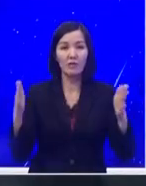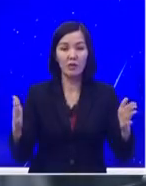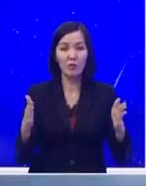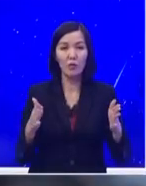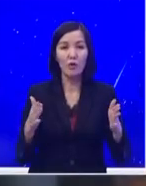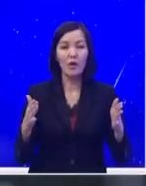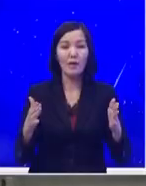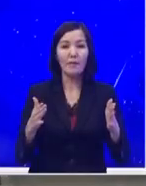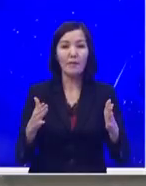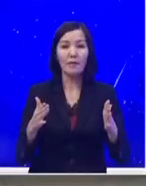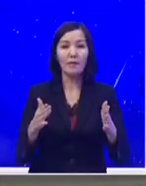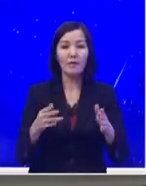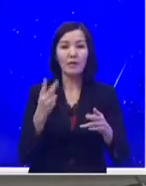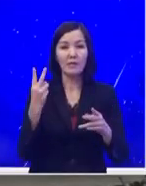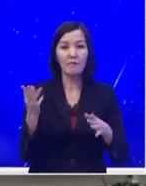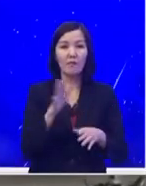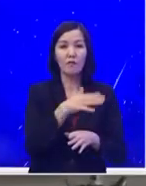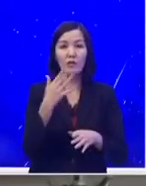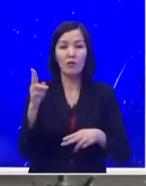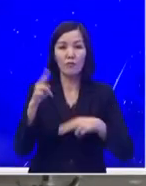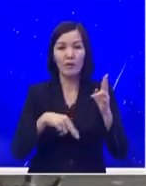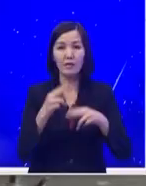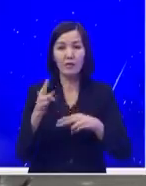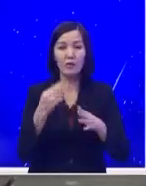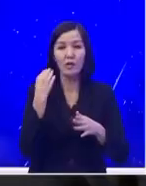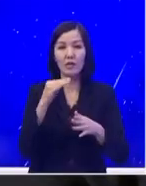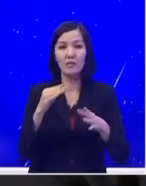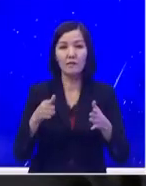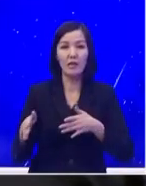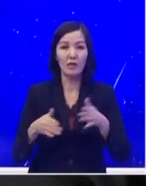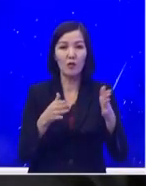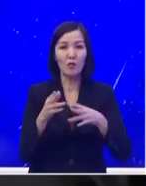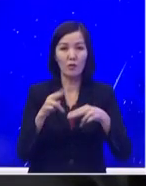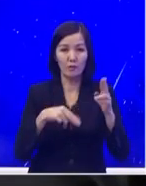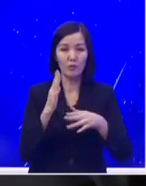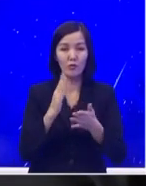до моста по 3 километра с двух сторон будет построена качественная дорога.